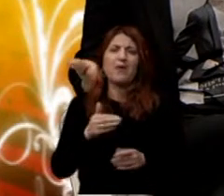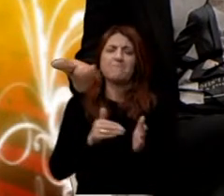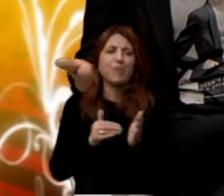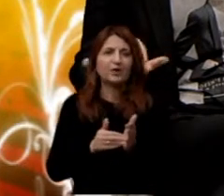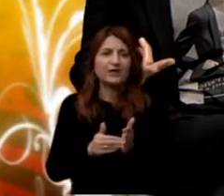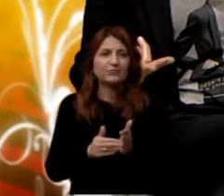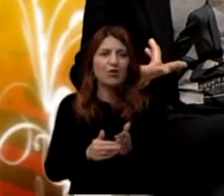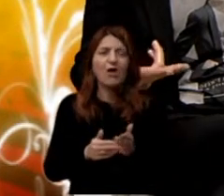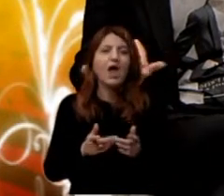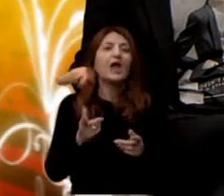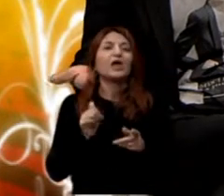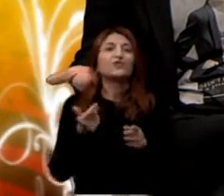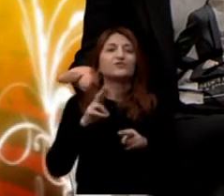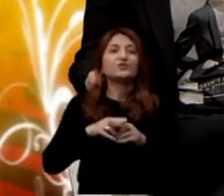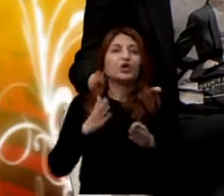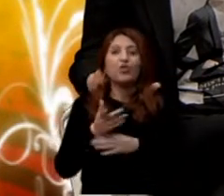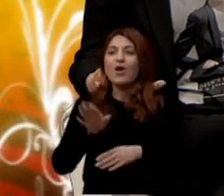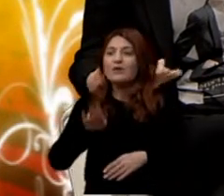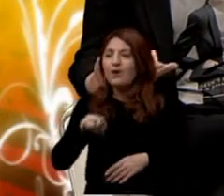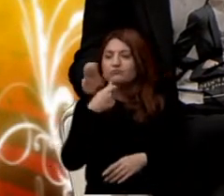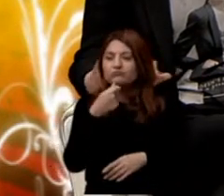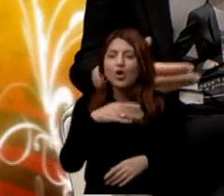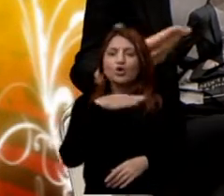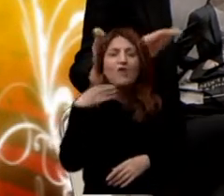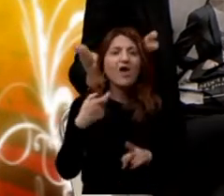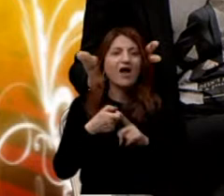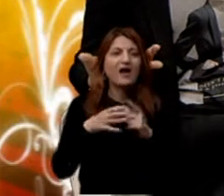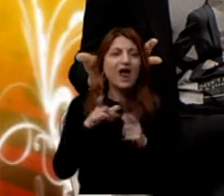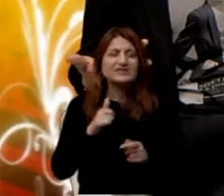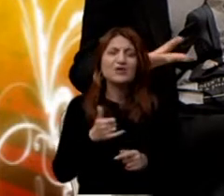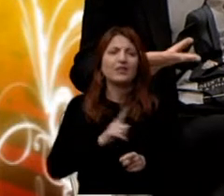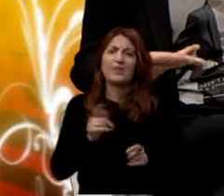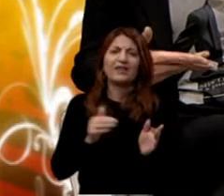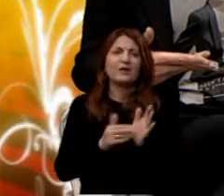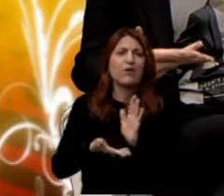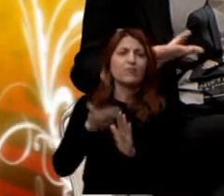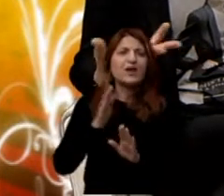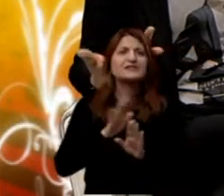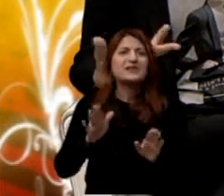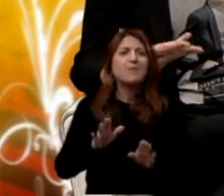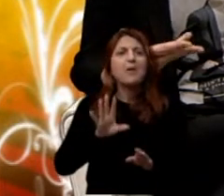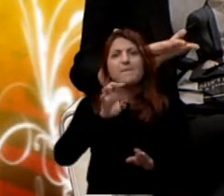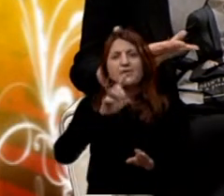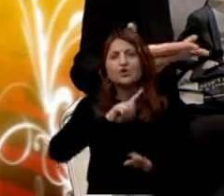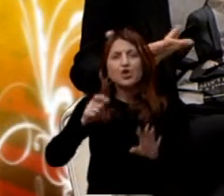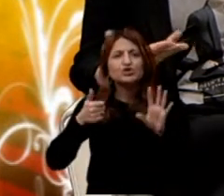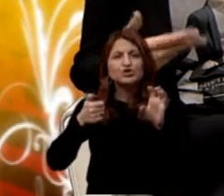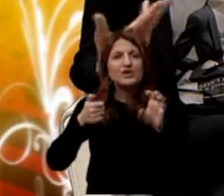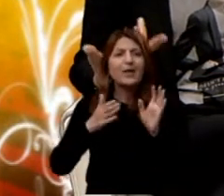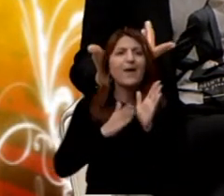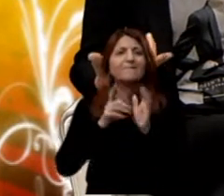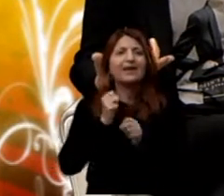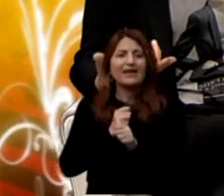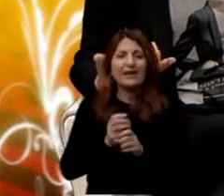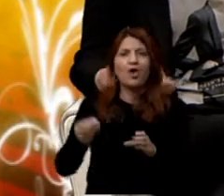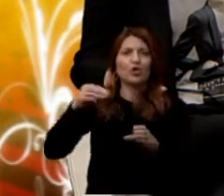Pogotovo recimo kad imate osobe koje i prehranom unose dovoljno kalcija, onda treba konzumirati recimo nekih 500 do 600 mg dodatnih